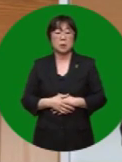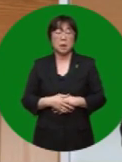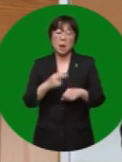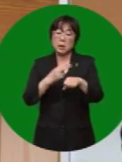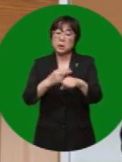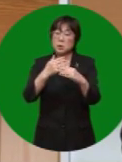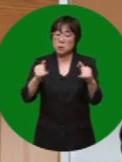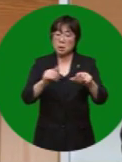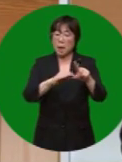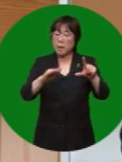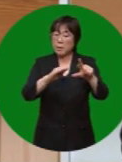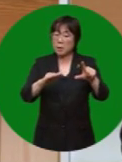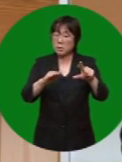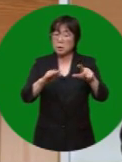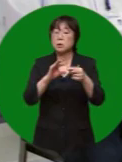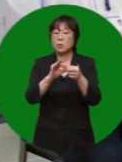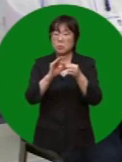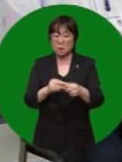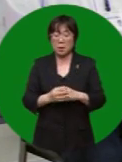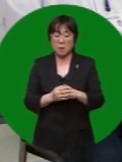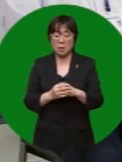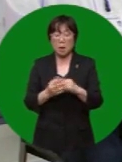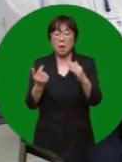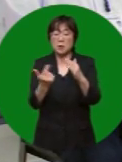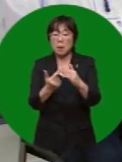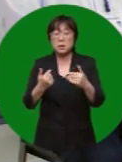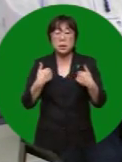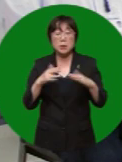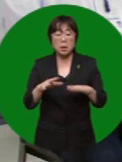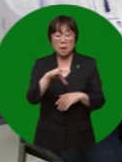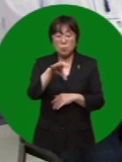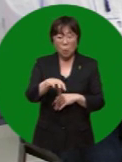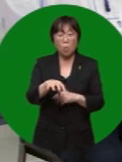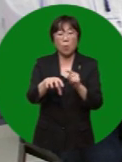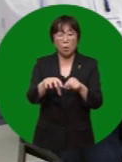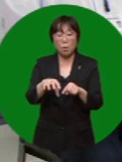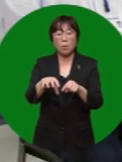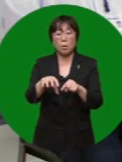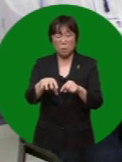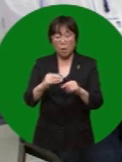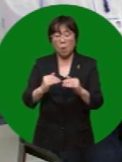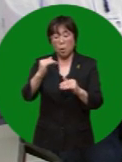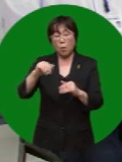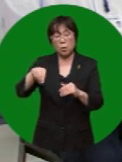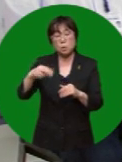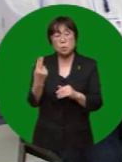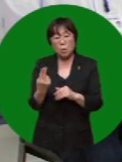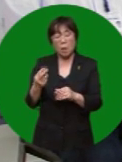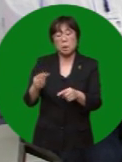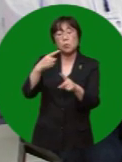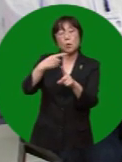術者のレベルによって耐震をしなくてもいいところのコストがそこに乗